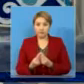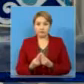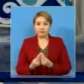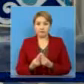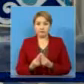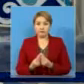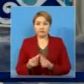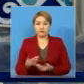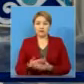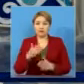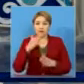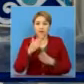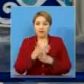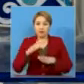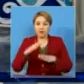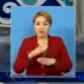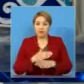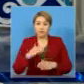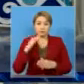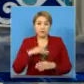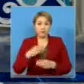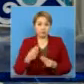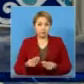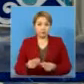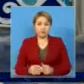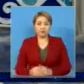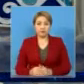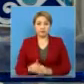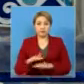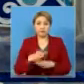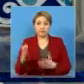мына қайырымдылық азық-түлікпен көмек көрсету болып табылады.